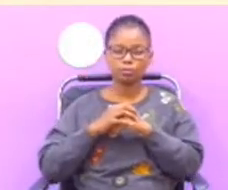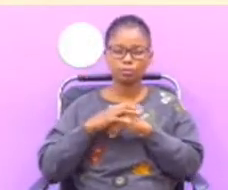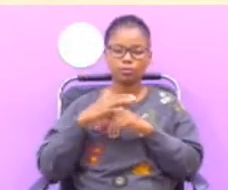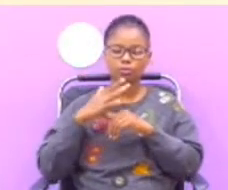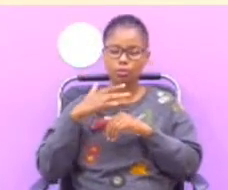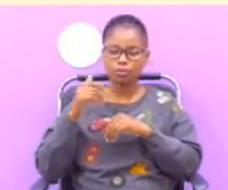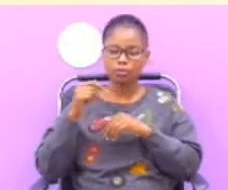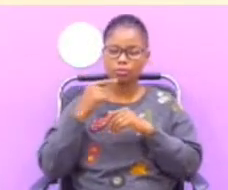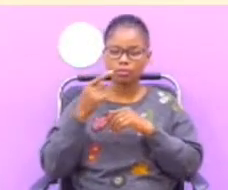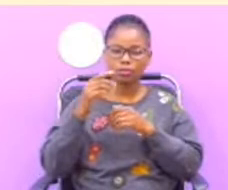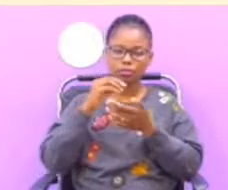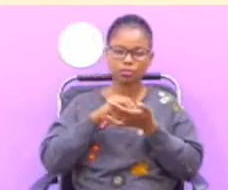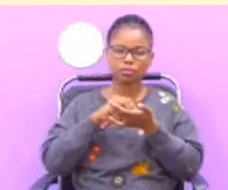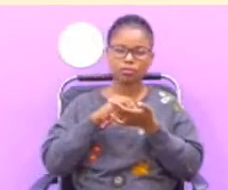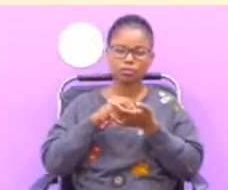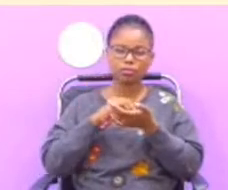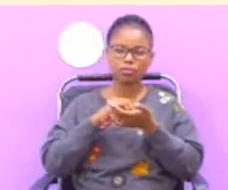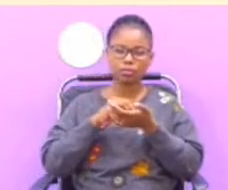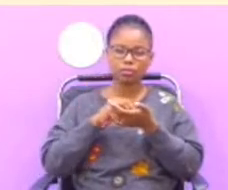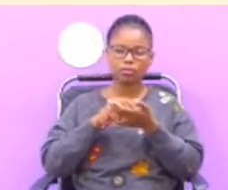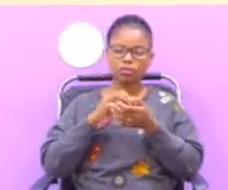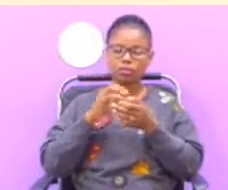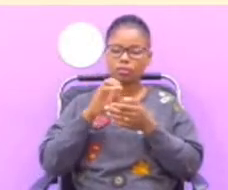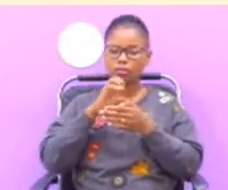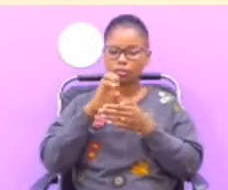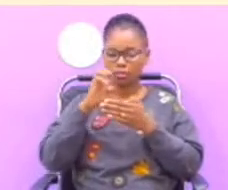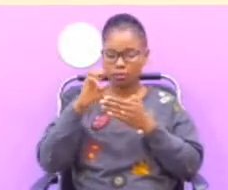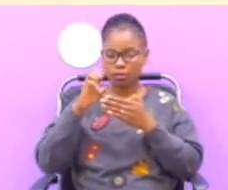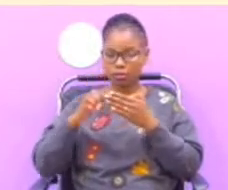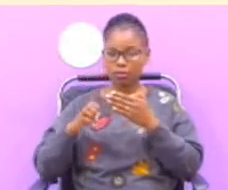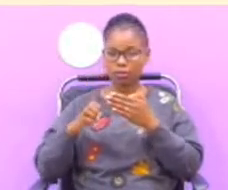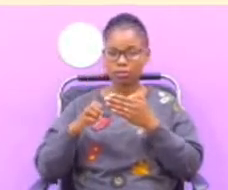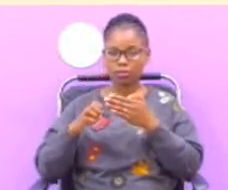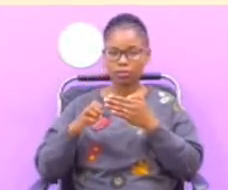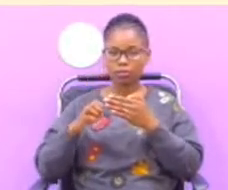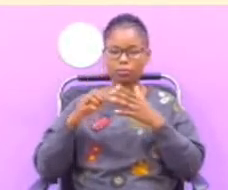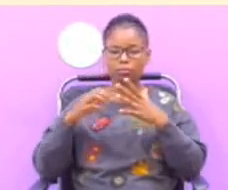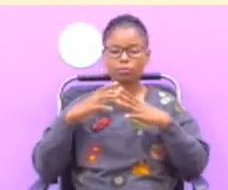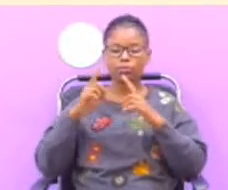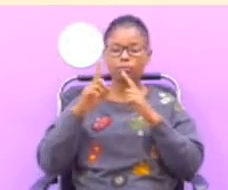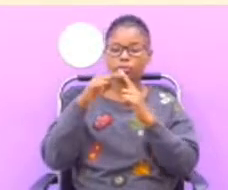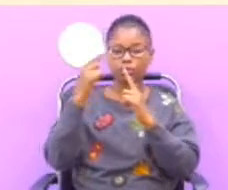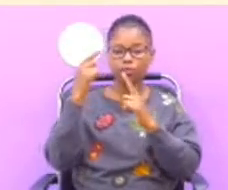nakerwo ona matigari akĩona makĩũragithio